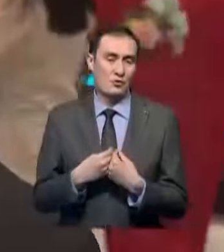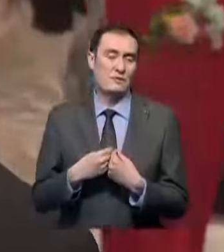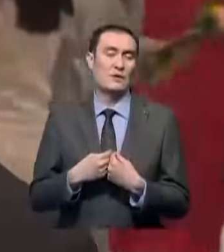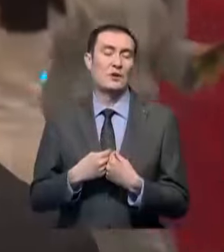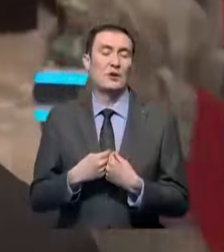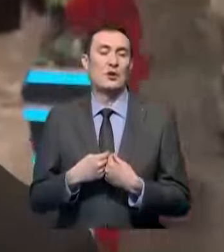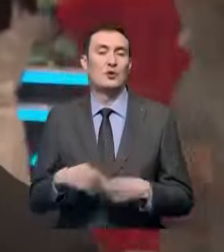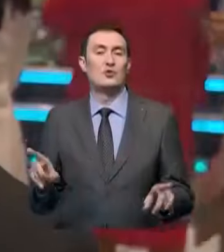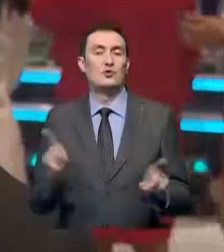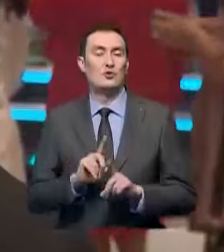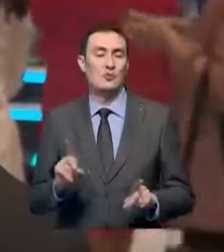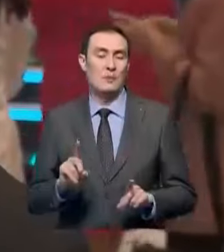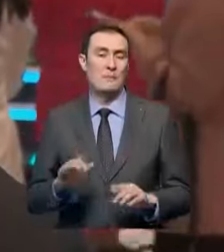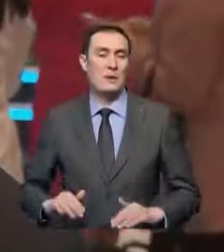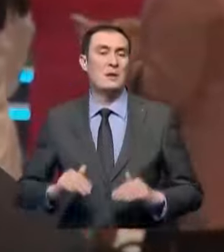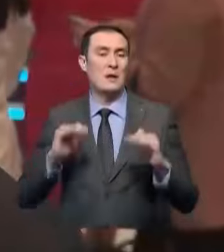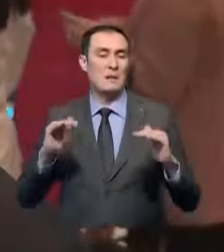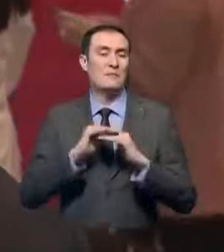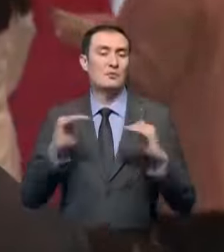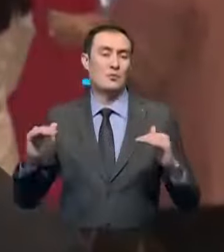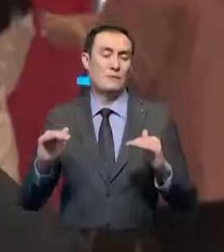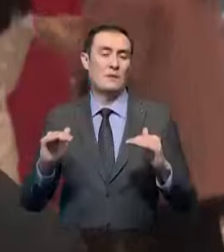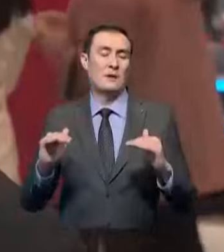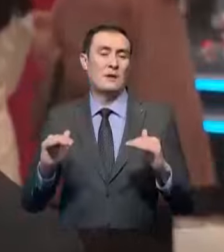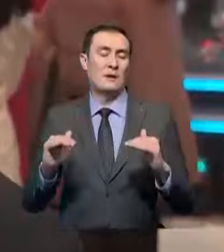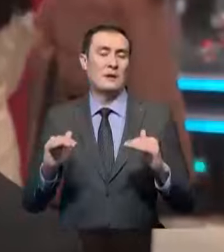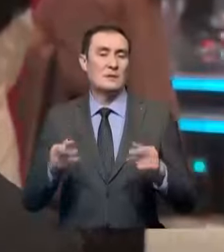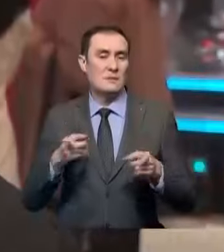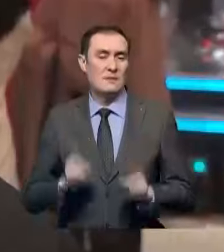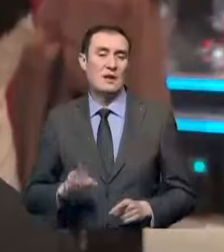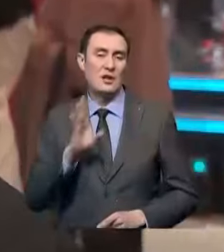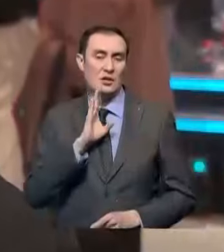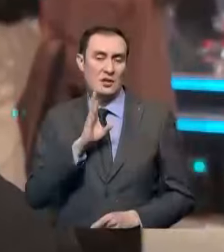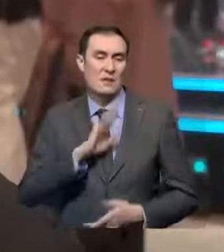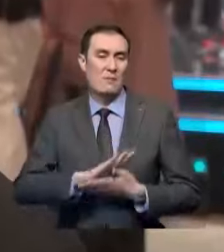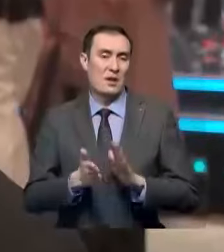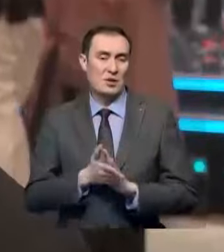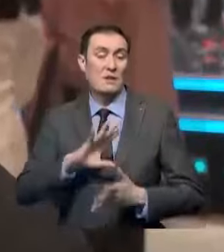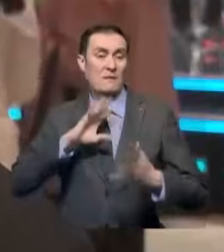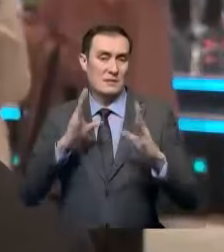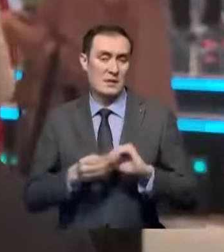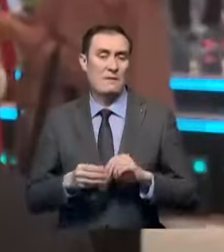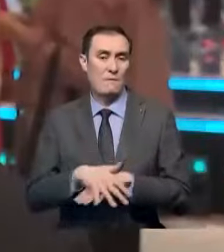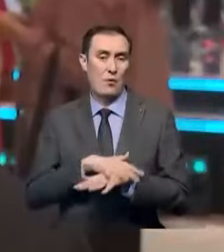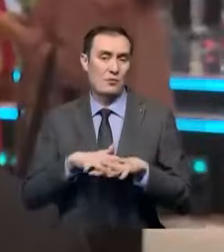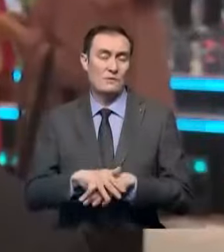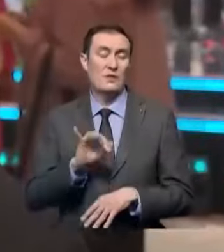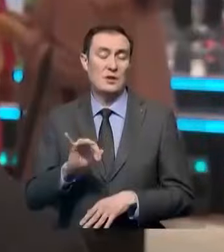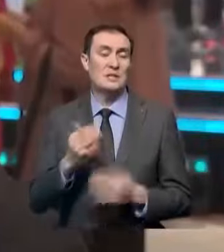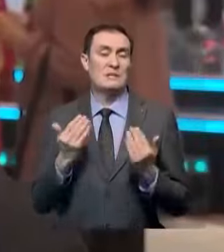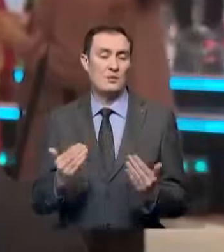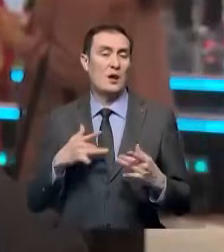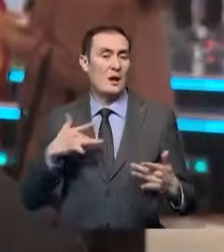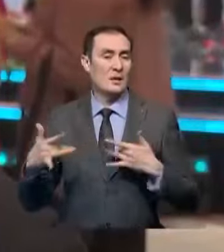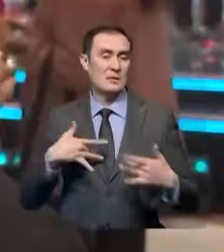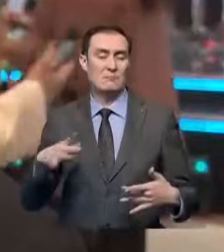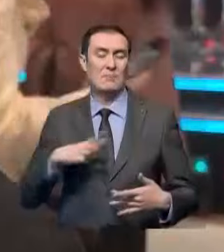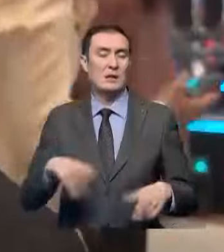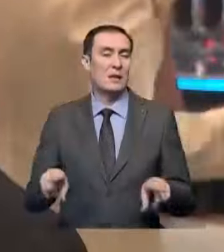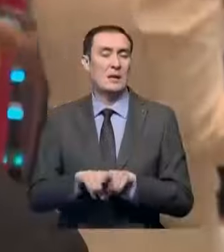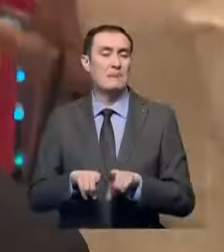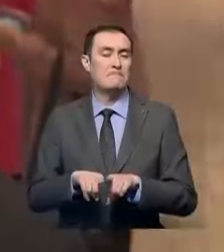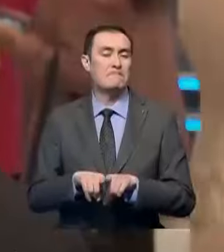тому, чтобы поднять высокий уровень действительно женского положения в целом в обществе. И сегодня концерт был таким,